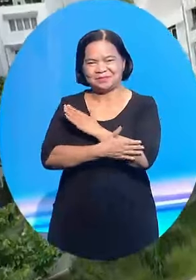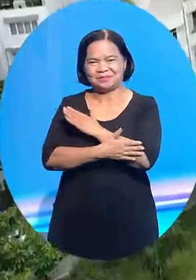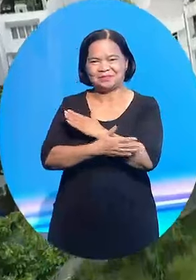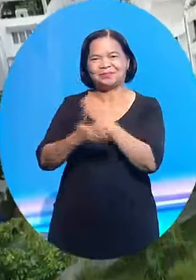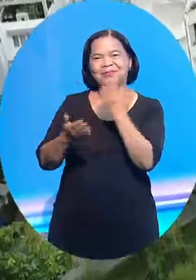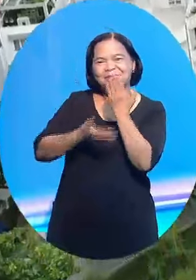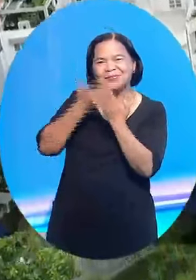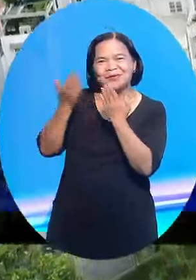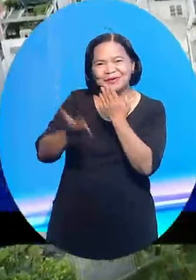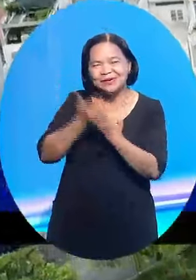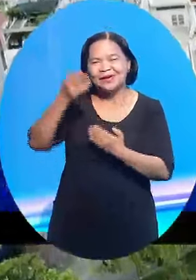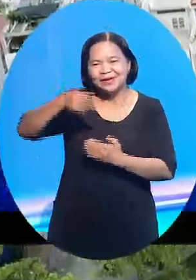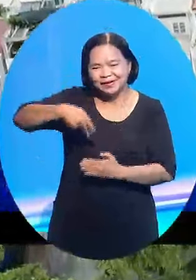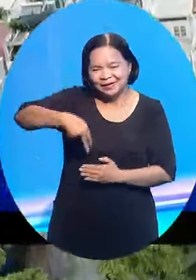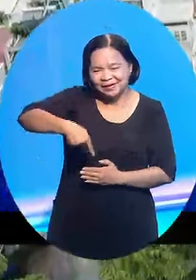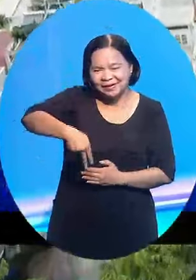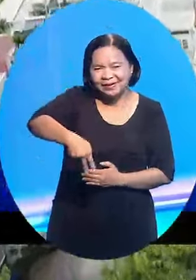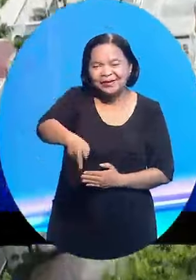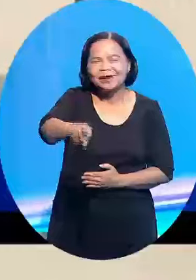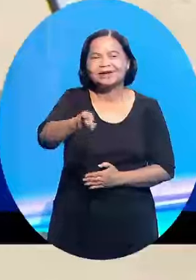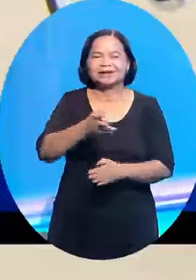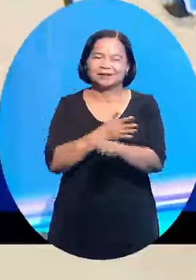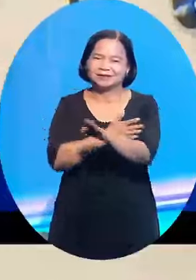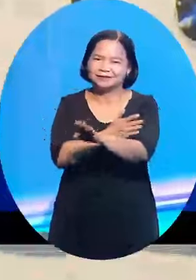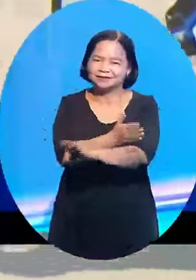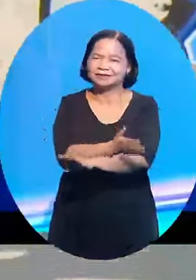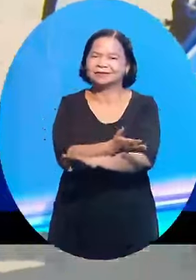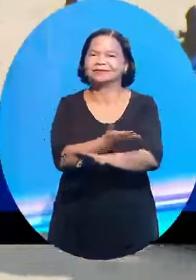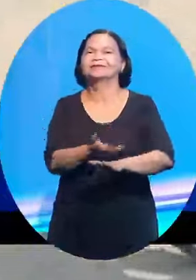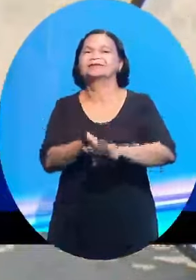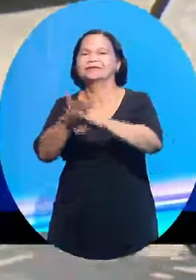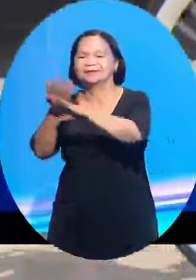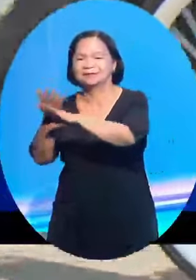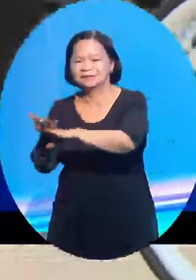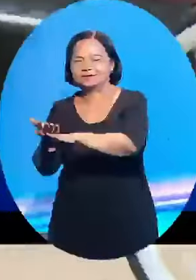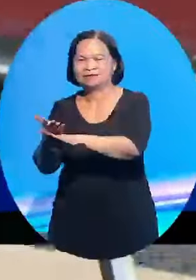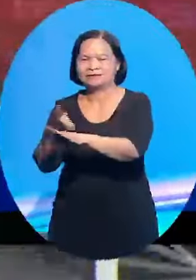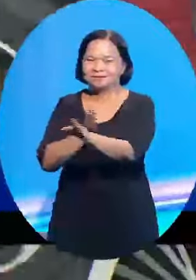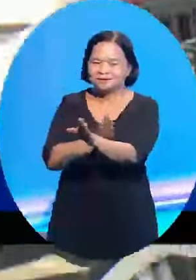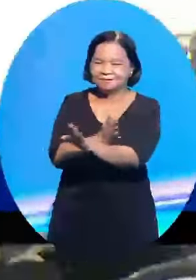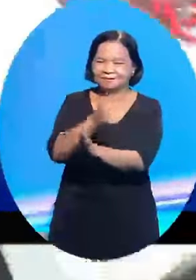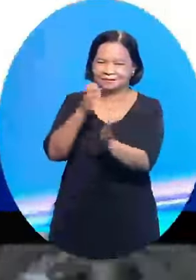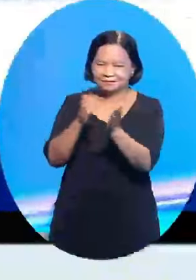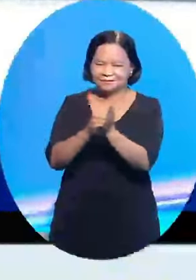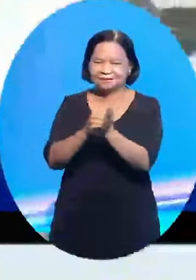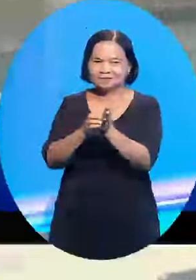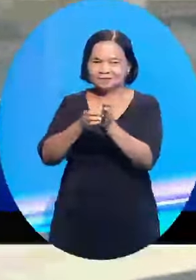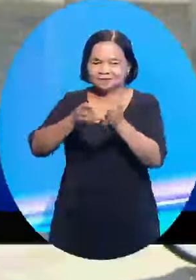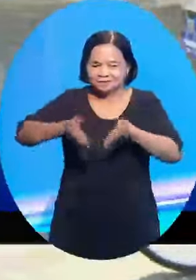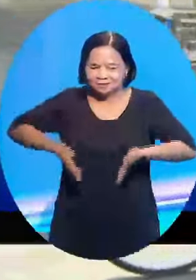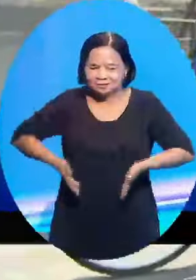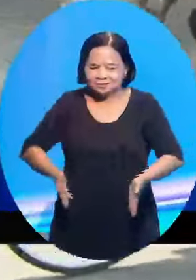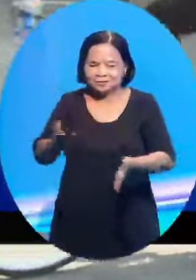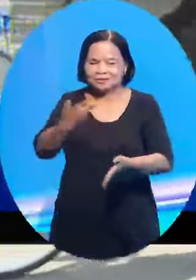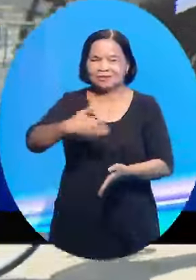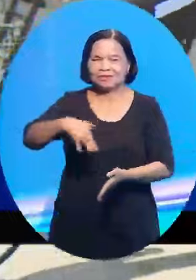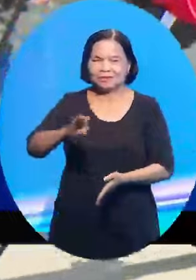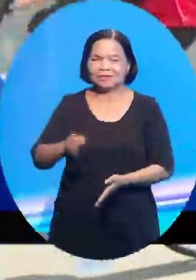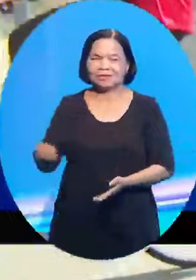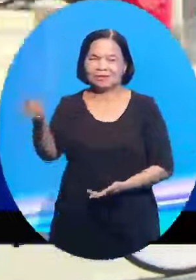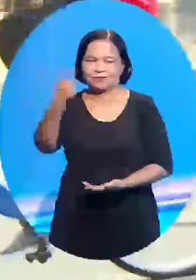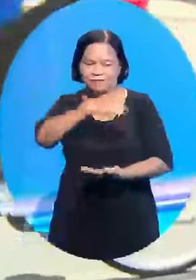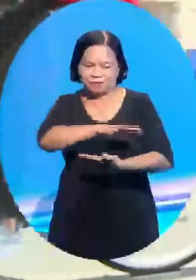Quản lý Giao thông Công cộng gửi Sở Giao thông Vận tải thành phố đề xuất nhằm tổ chức lại giao thông cho khu vực sau khi tuyến metro số 1 Bến Thành Suối Tiên tái lập